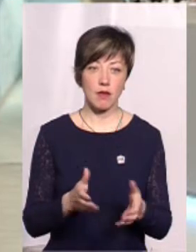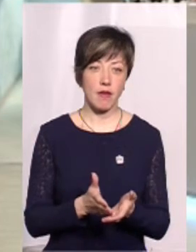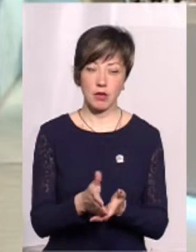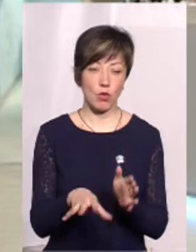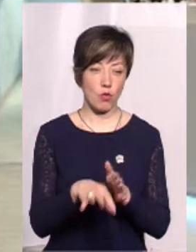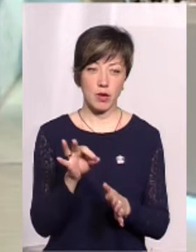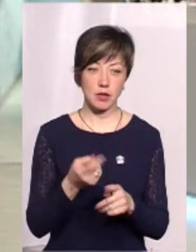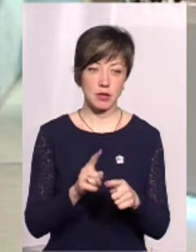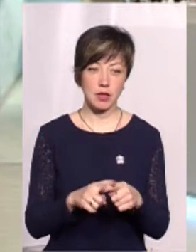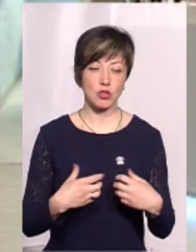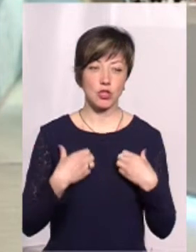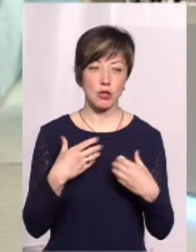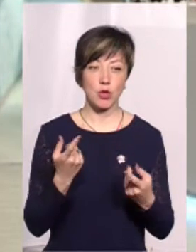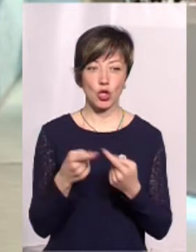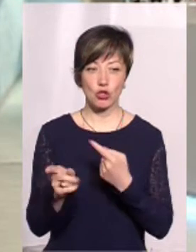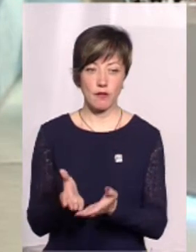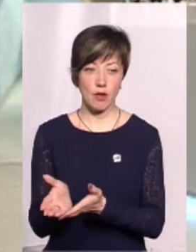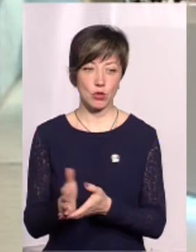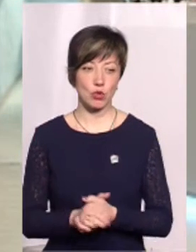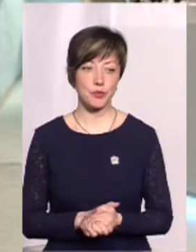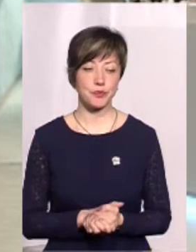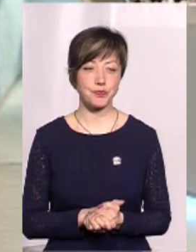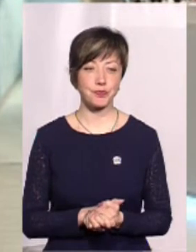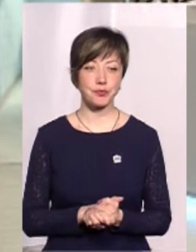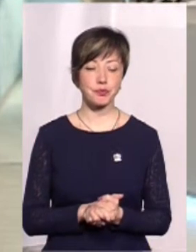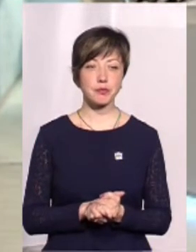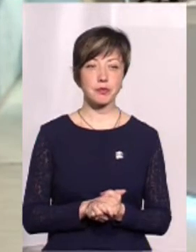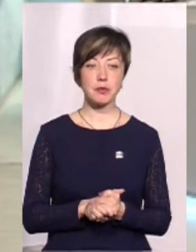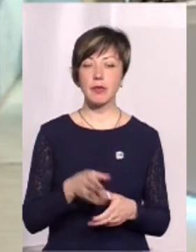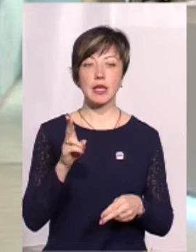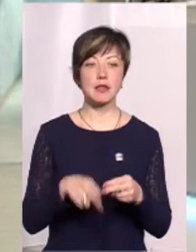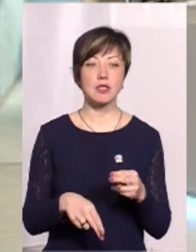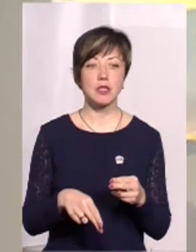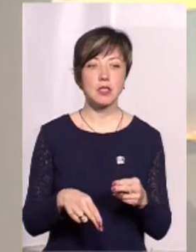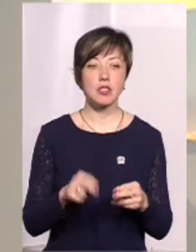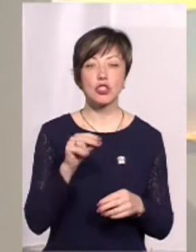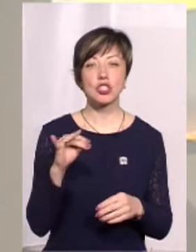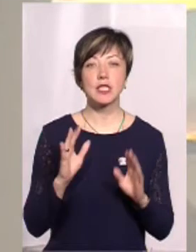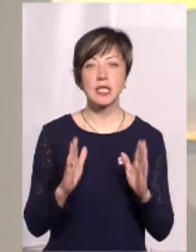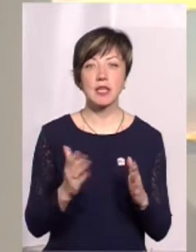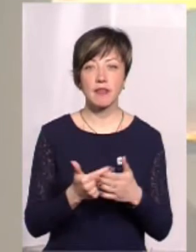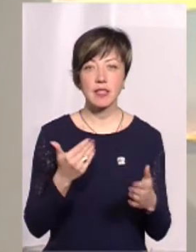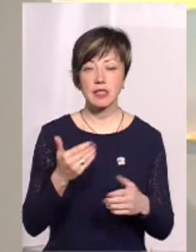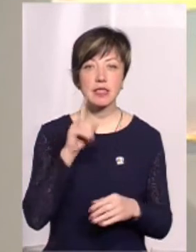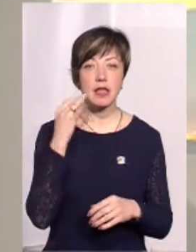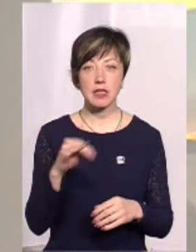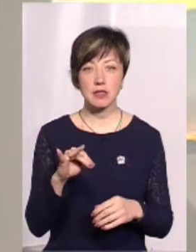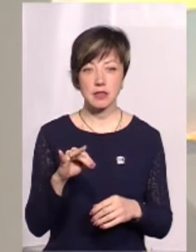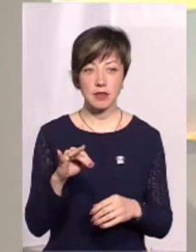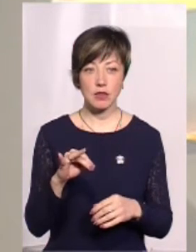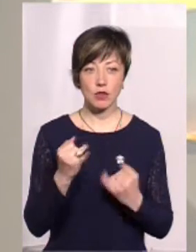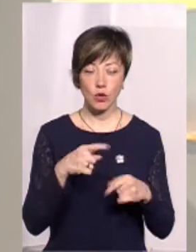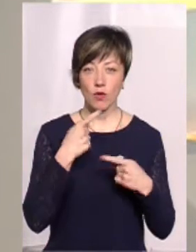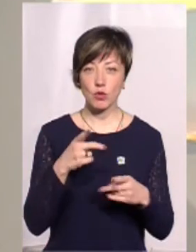вектор обраний. Це було б найстрашніше, якби був інший вектор. І буквально на завершення, от чи тільки від Зеленського, про якого